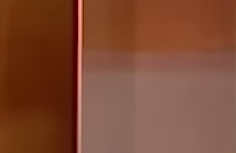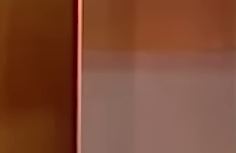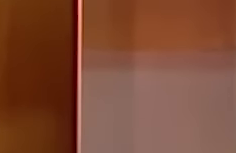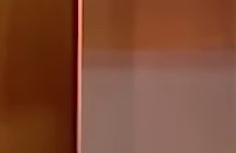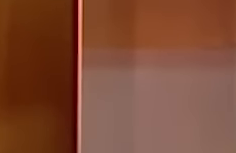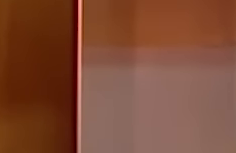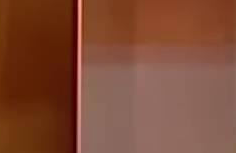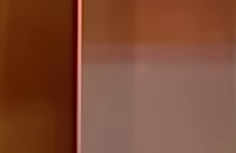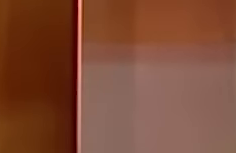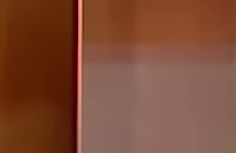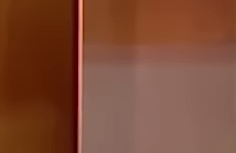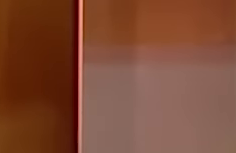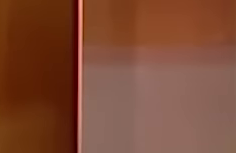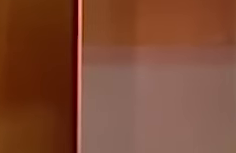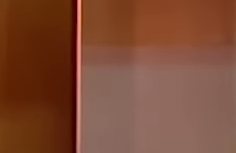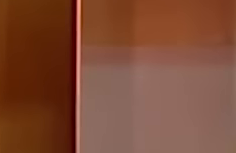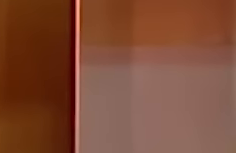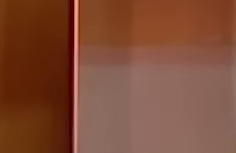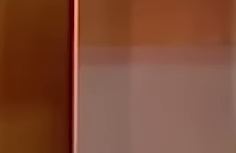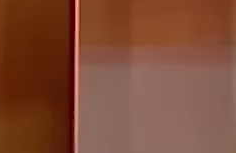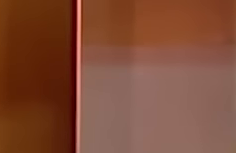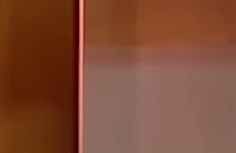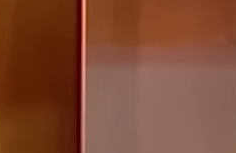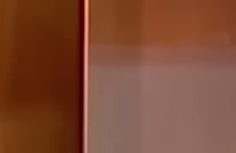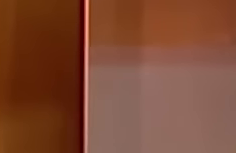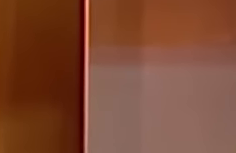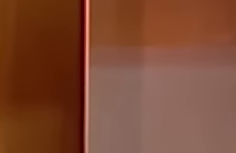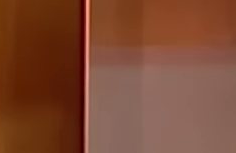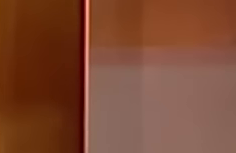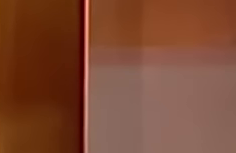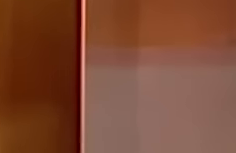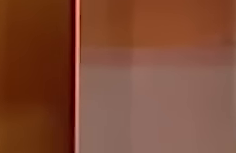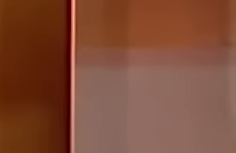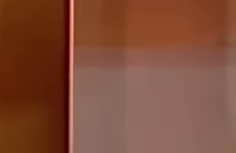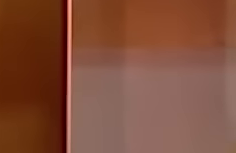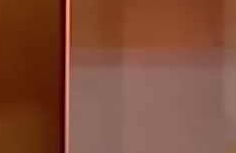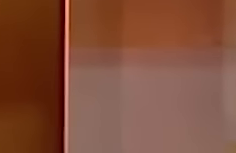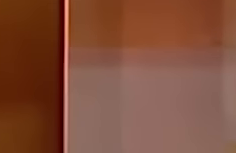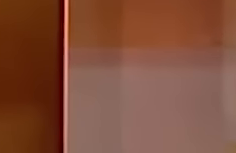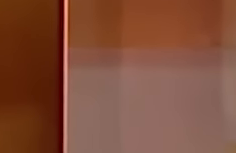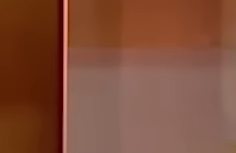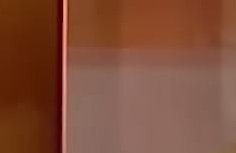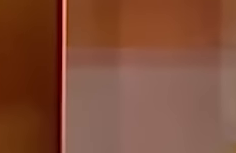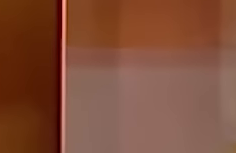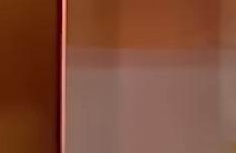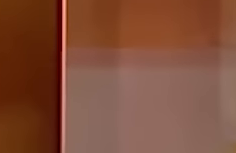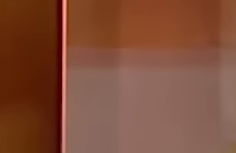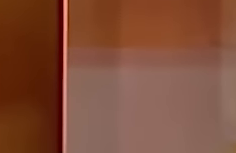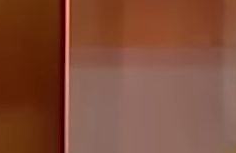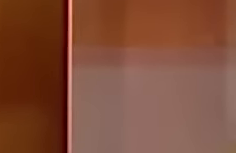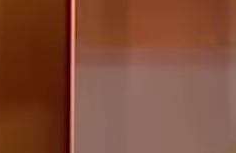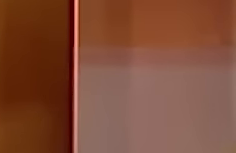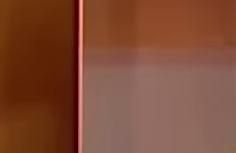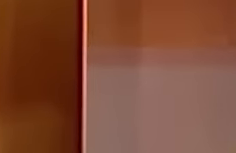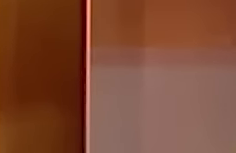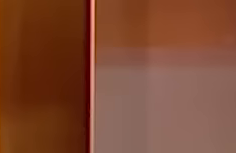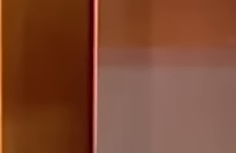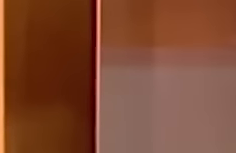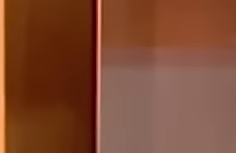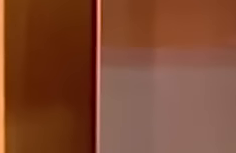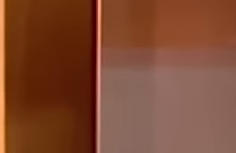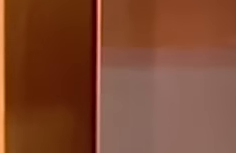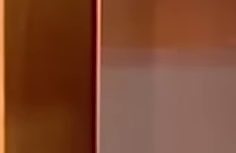award winning news ka sa youtube.com gmanews i-click lang ang subscribe button at sa mga mga kapuso abroad maari